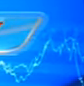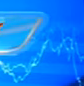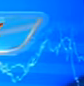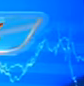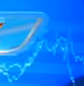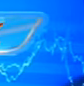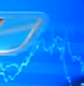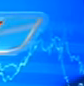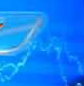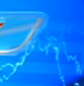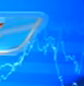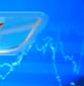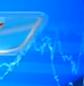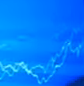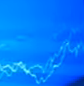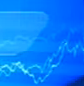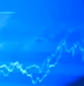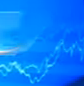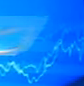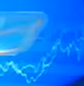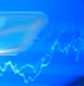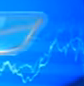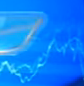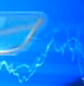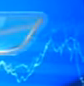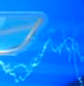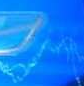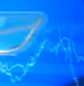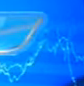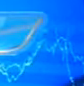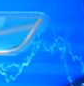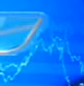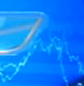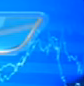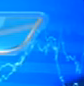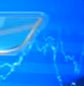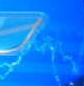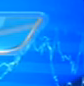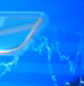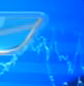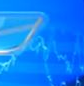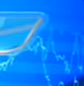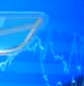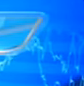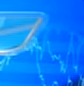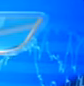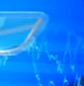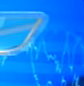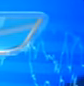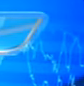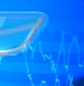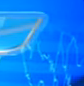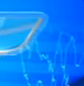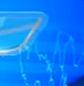ดส่วนตลาดหุ้นไทยยังไปได้ต่อนะคะขานรับกระแสคาดการณ์ที่ว่าเฟดจะไม่รีบปรับขึ้นอัตราดอกเบี้ยทำให้ยังคงมีฟัน